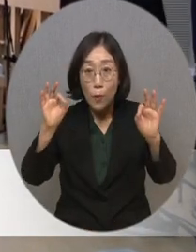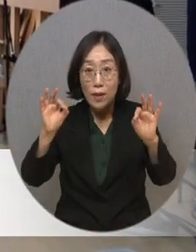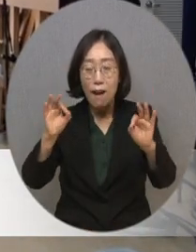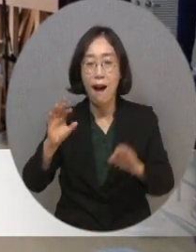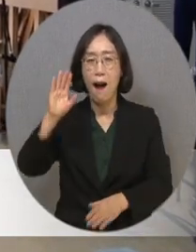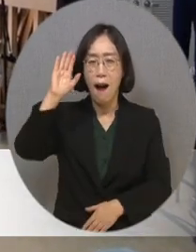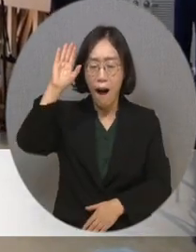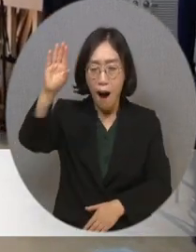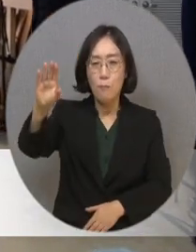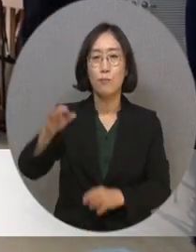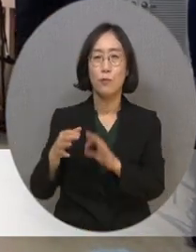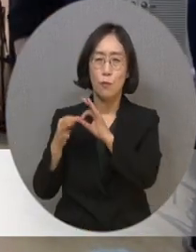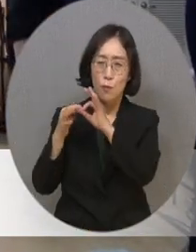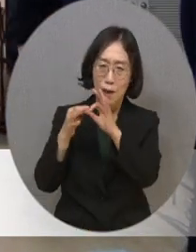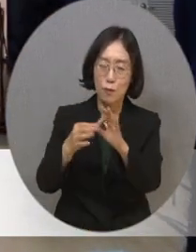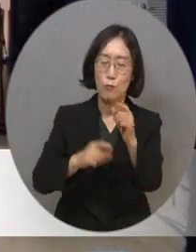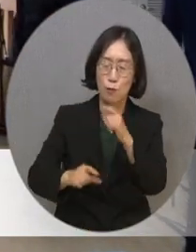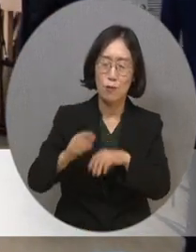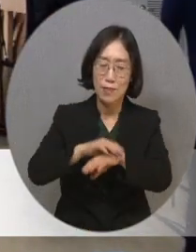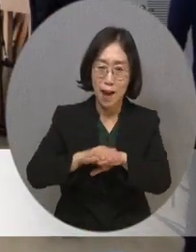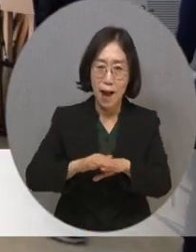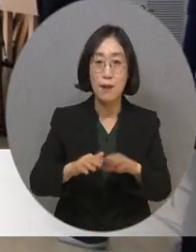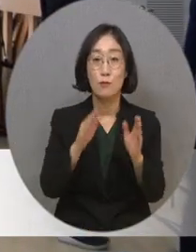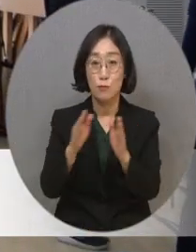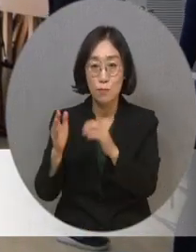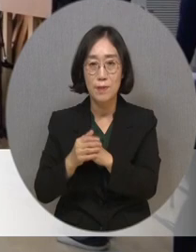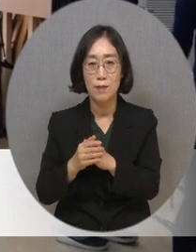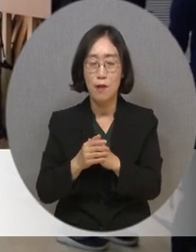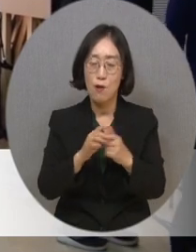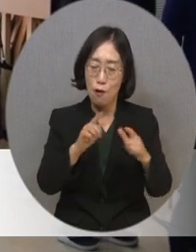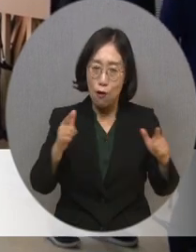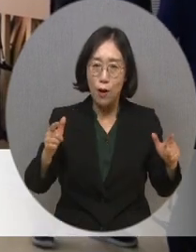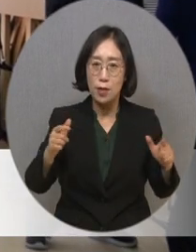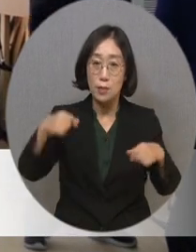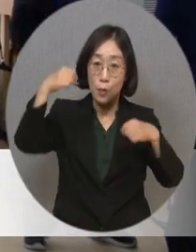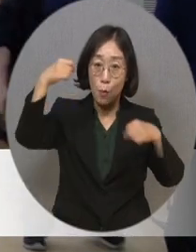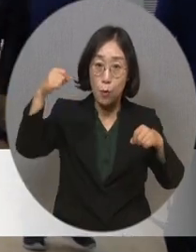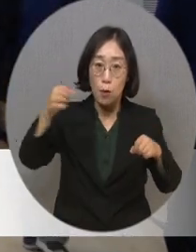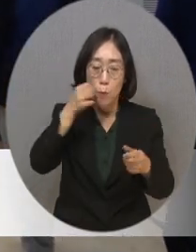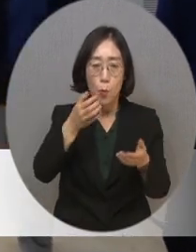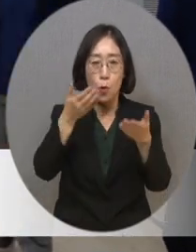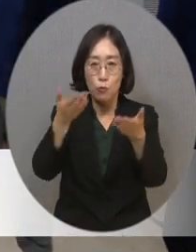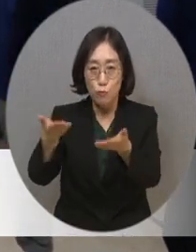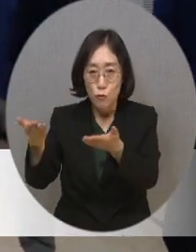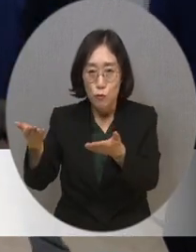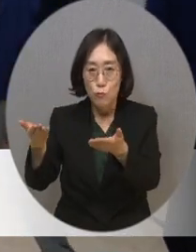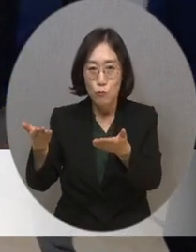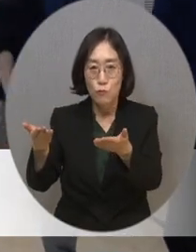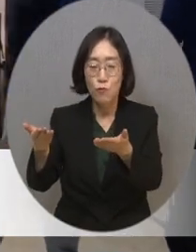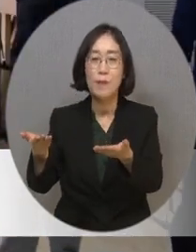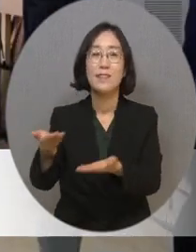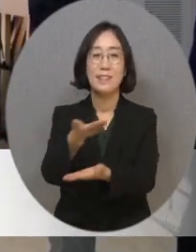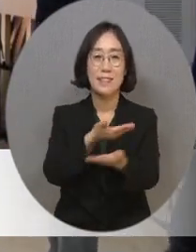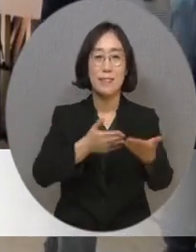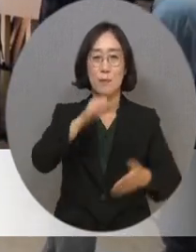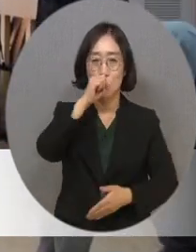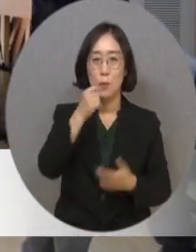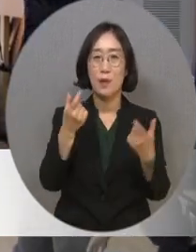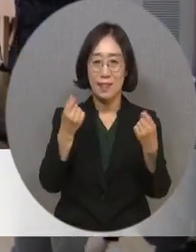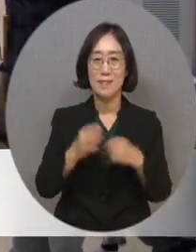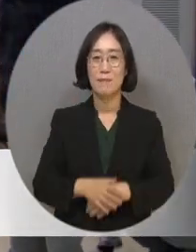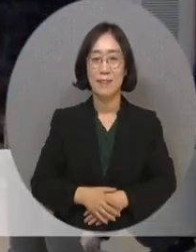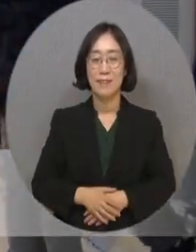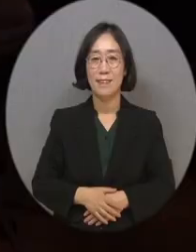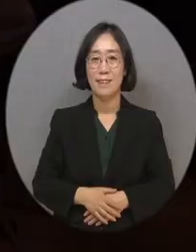앞으로도 더 열심히 준비해서 더 많은 다양한 공연을 우리 장애인들과 함께 즐기도록 해야겠다라는